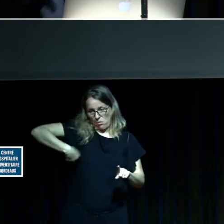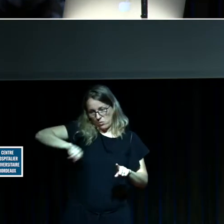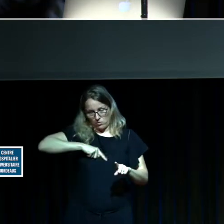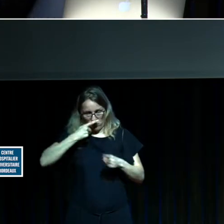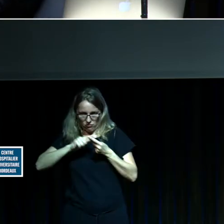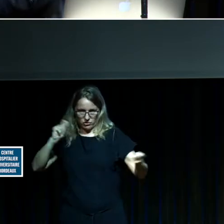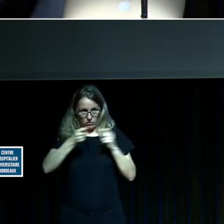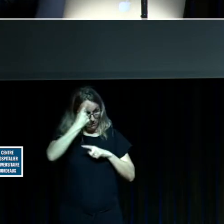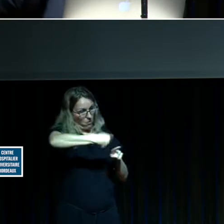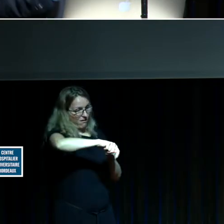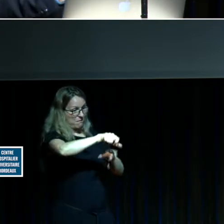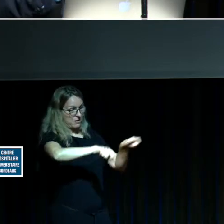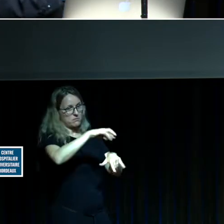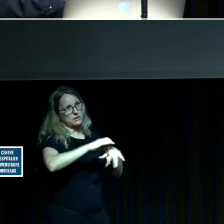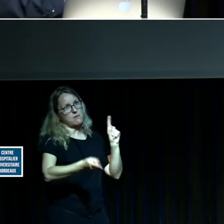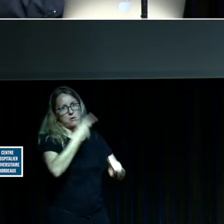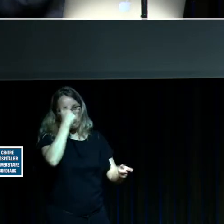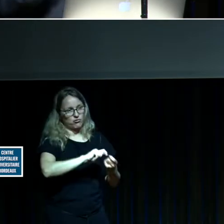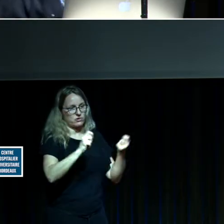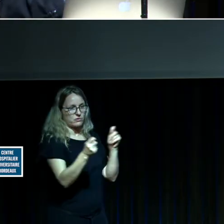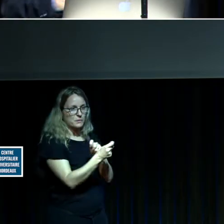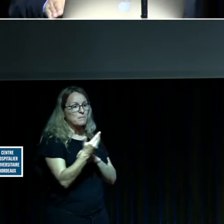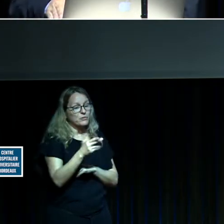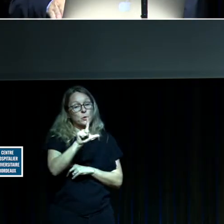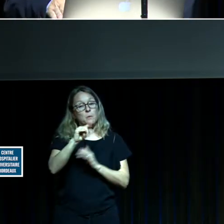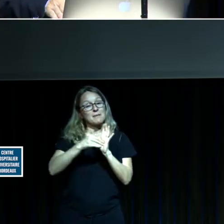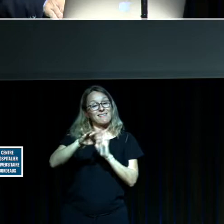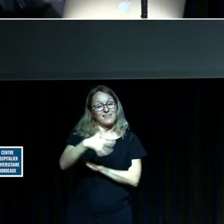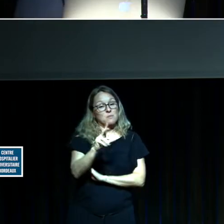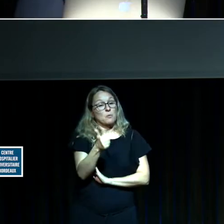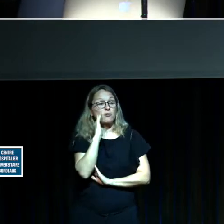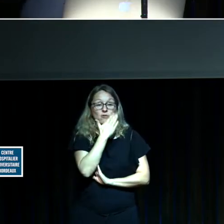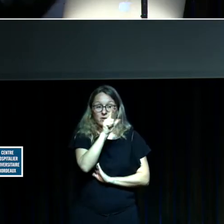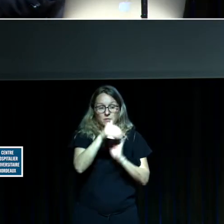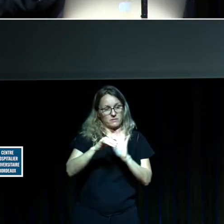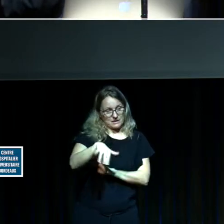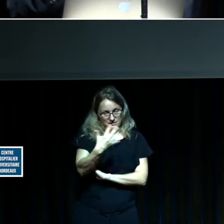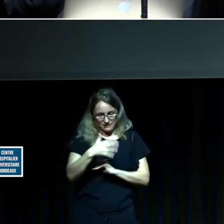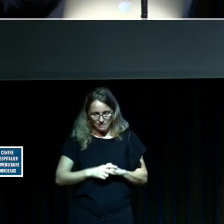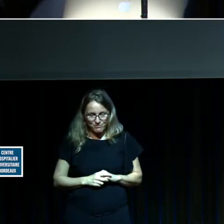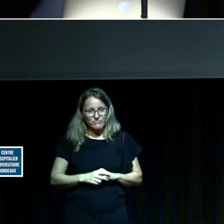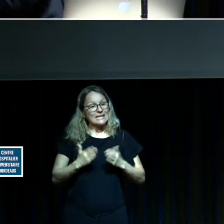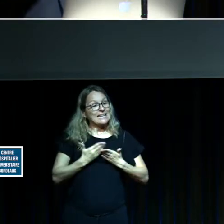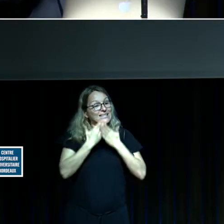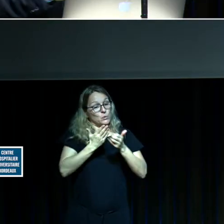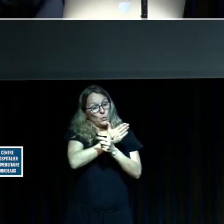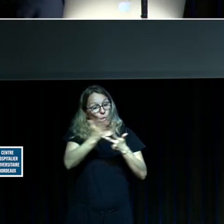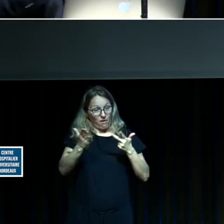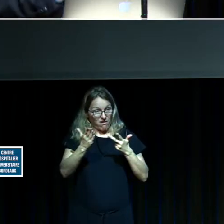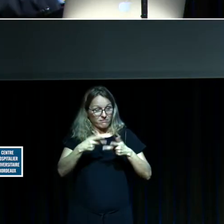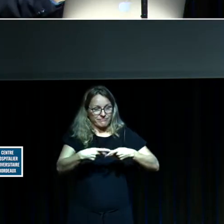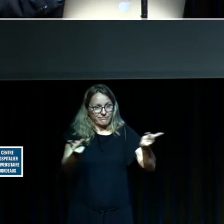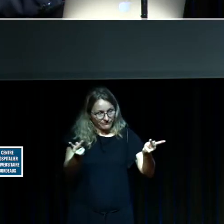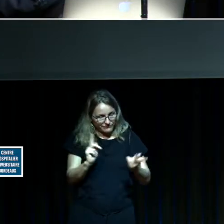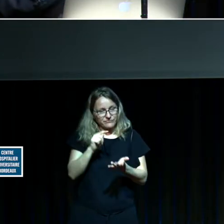et pour les patients aussi, et surtout pour les patients, c'était en 2015, 1er janvier 2015, 3 études sortent dans le New